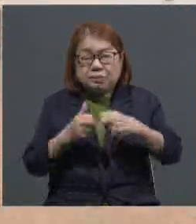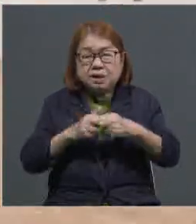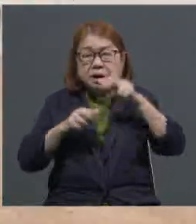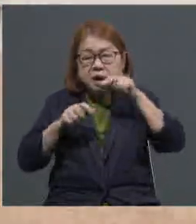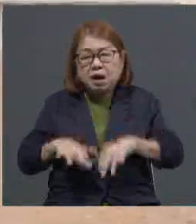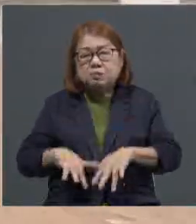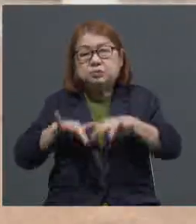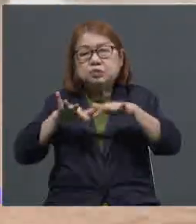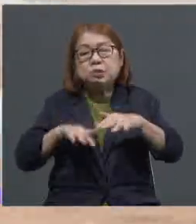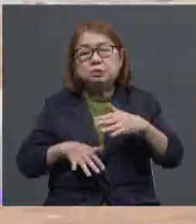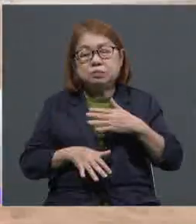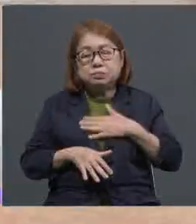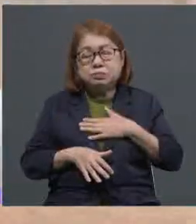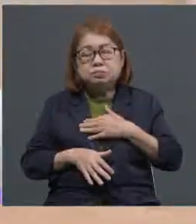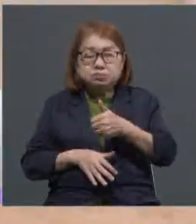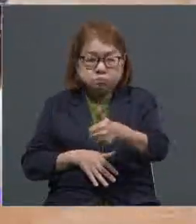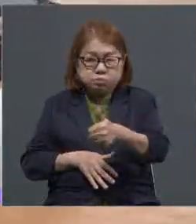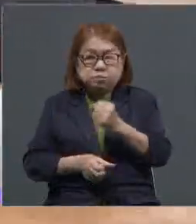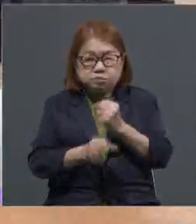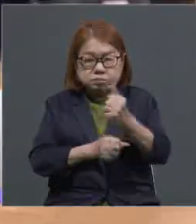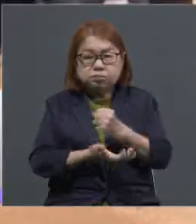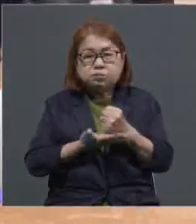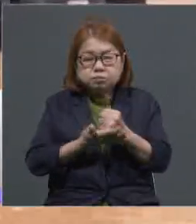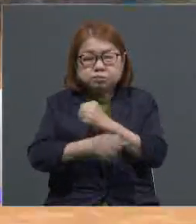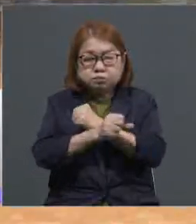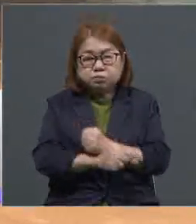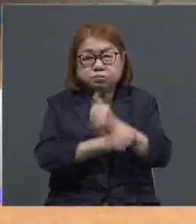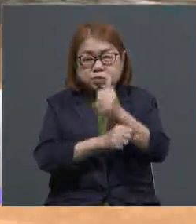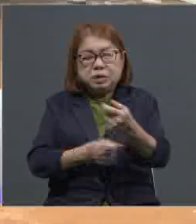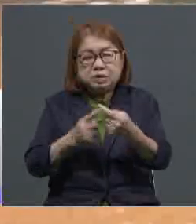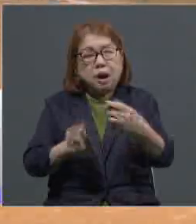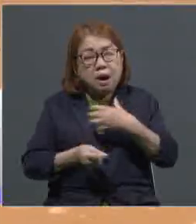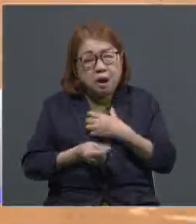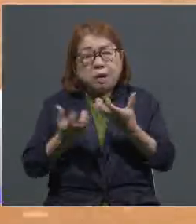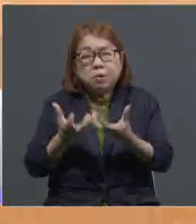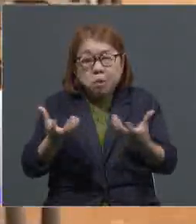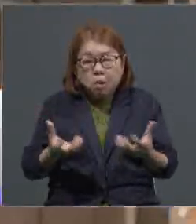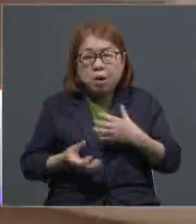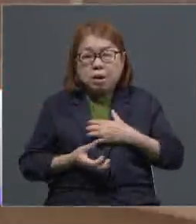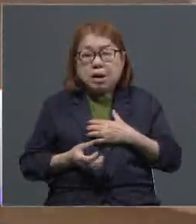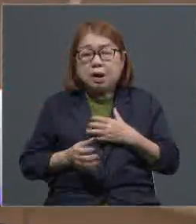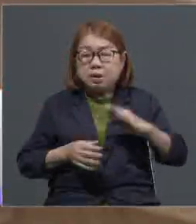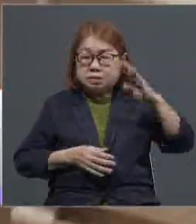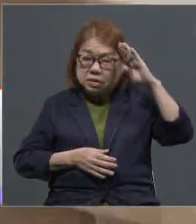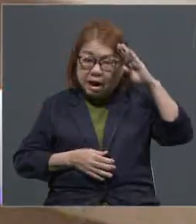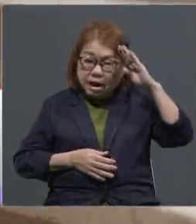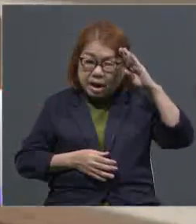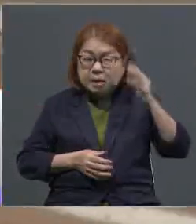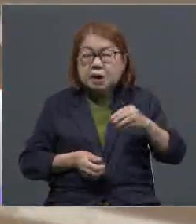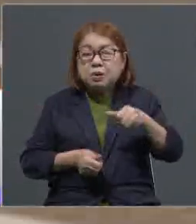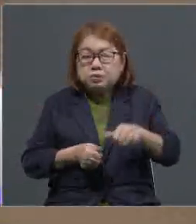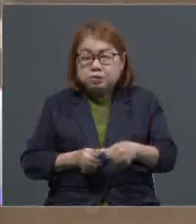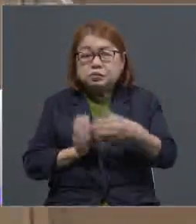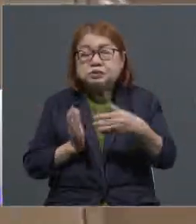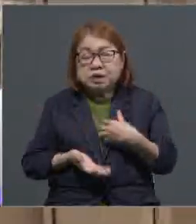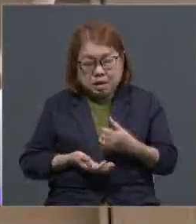จังหวัดยังสามารถรับมือได้นะแต่ว่าถ้าสมมุติต้องการยุทโธปกรณ์ต้องการกำลังพลส่วนกลางเข้าไปช่วยเหลือเนี่ยพร้อม